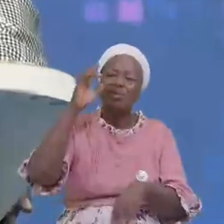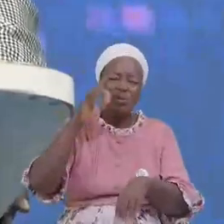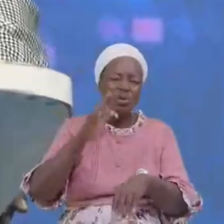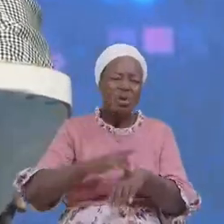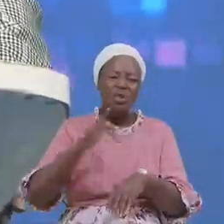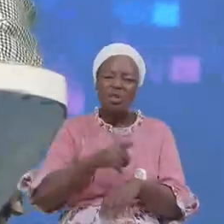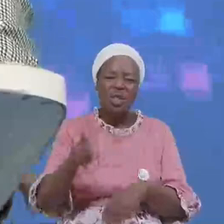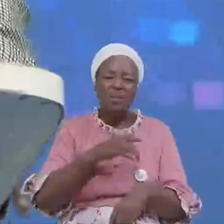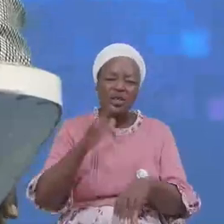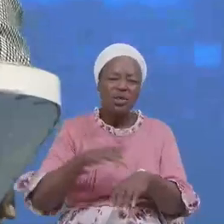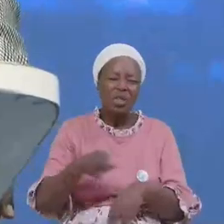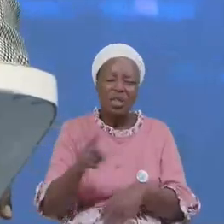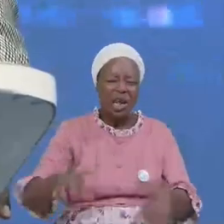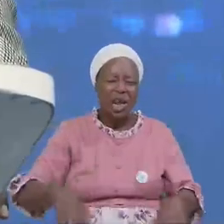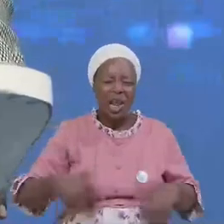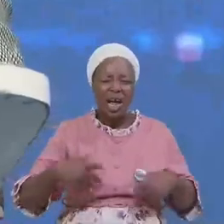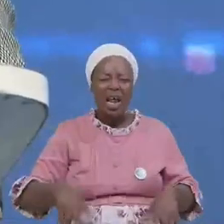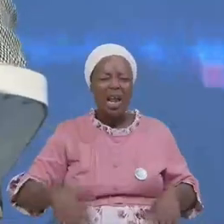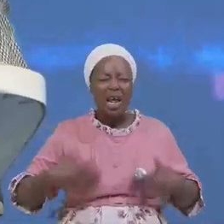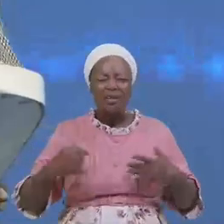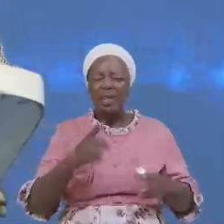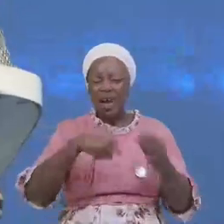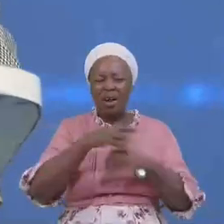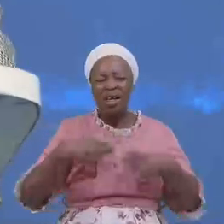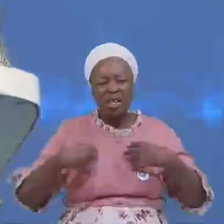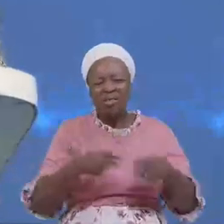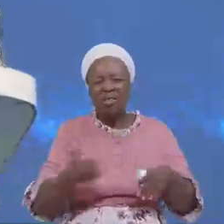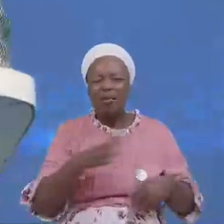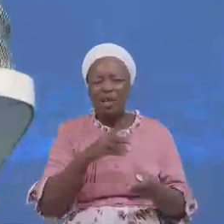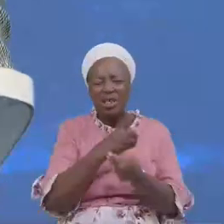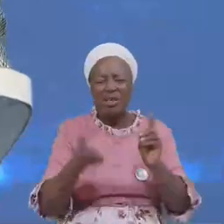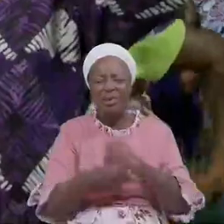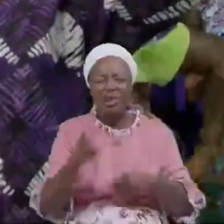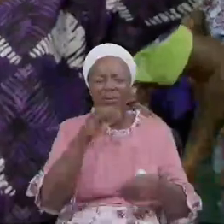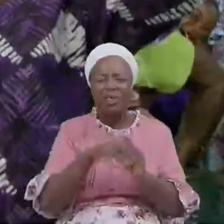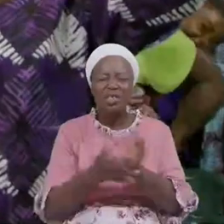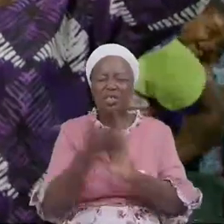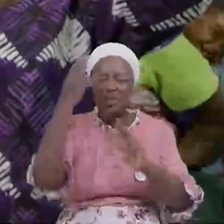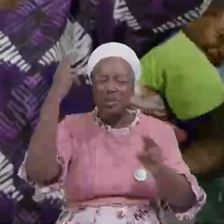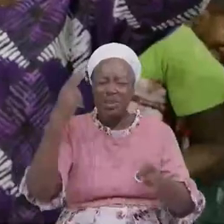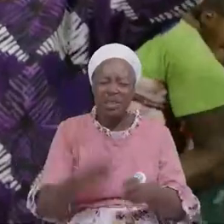transforme, change leur vie, guéris-les, délivre-les au nom de Jésus.